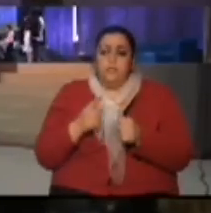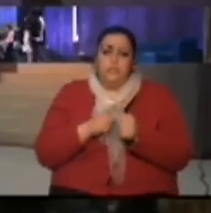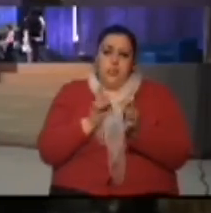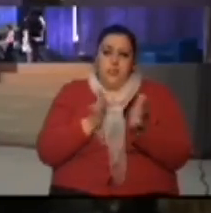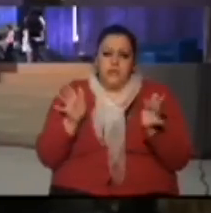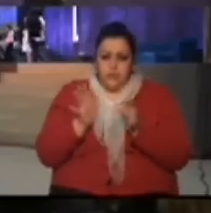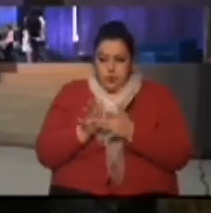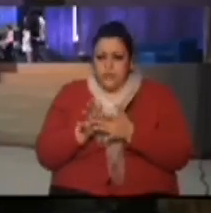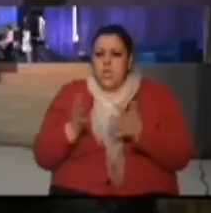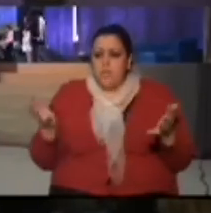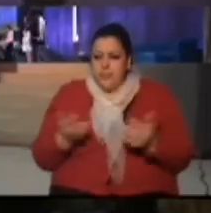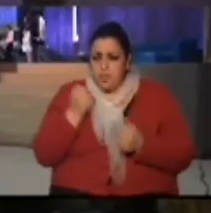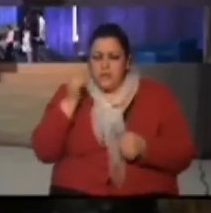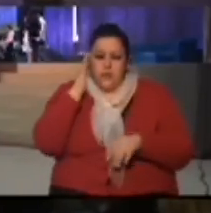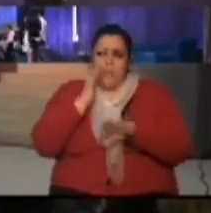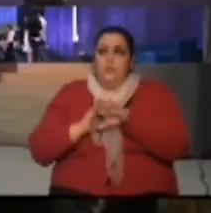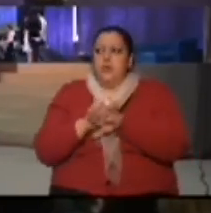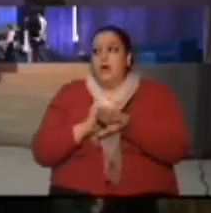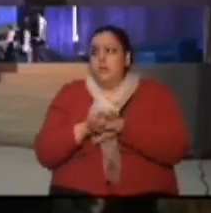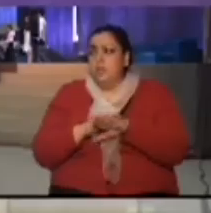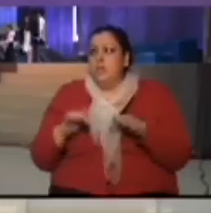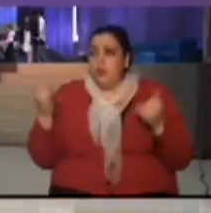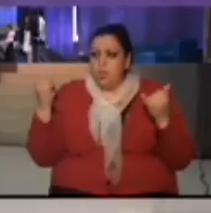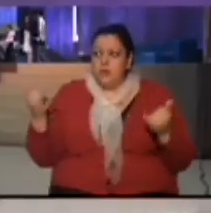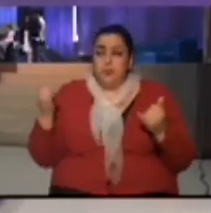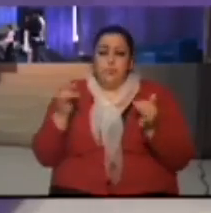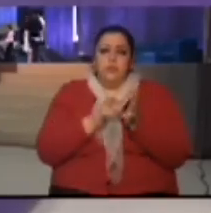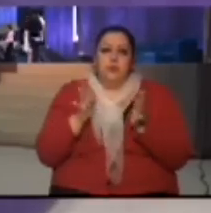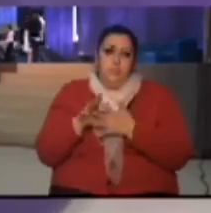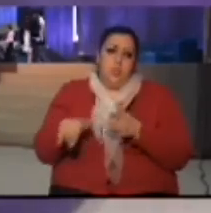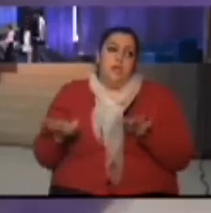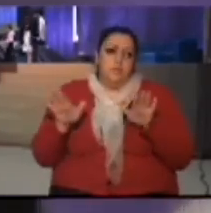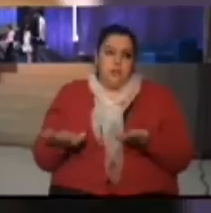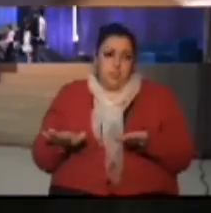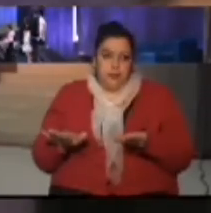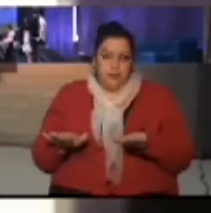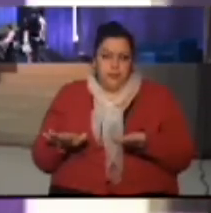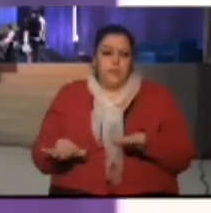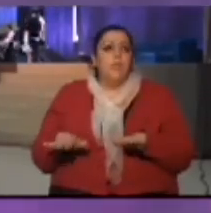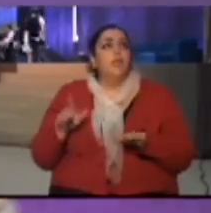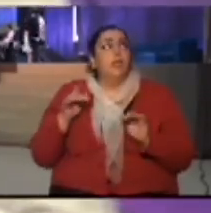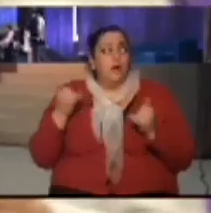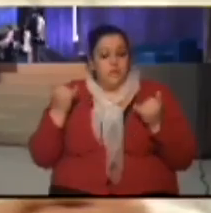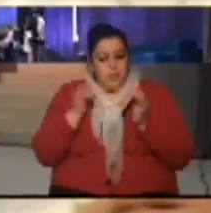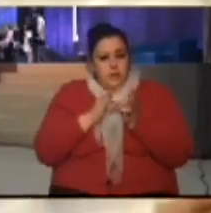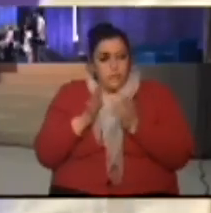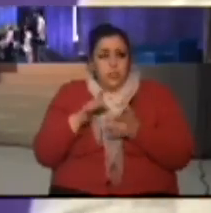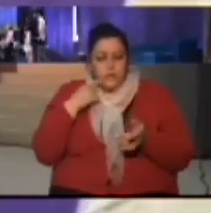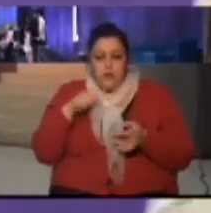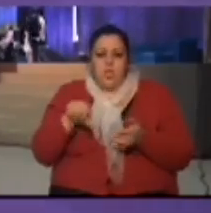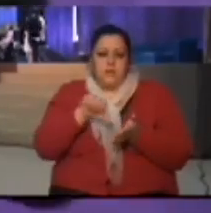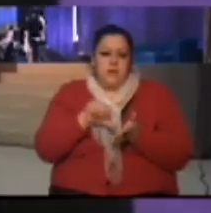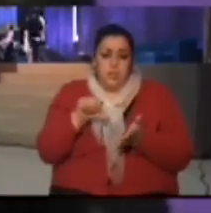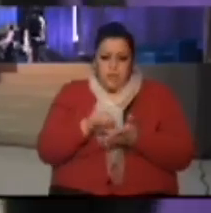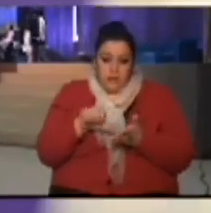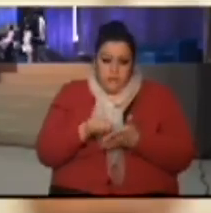Քրիստոս, փրկիչ օծյալ, ու նա այսօր այստեղ է։ Սուրբ Գիրքն ասում է, որ նա այսօր այստեղ է, նա եկել է քո